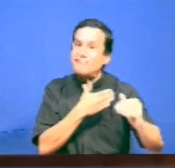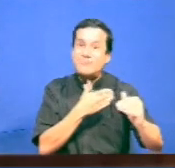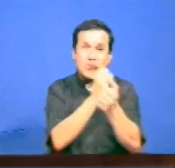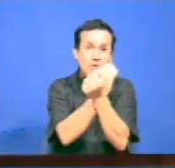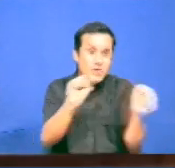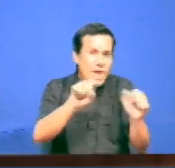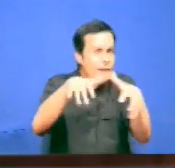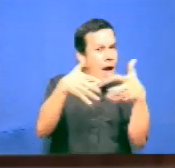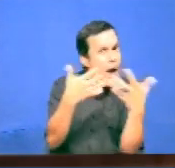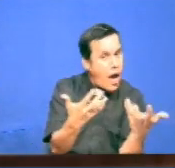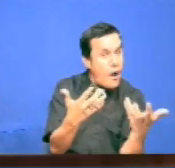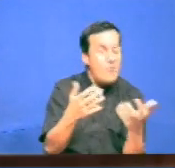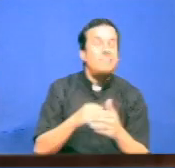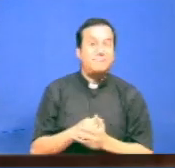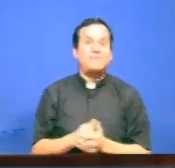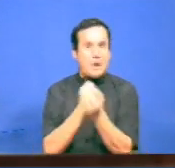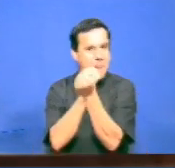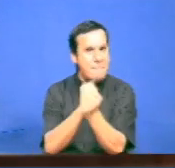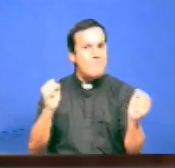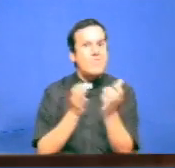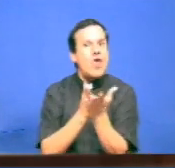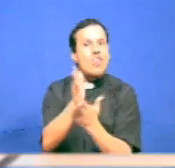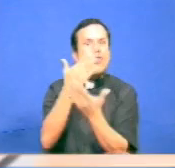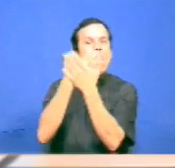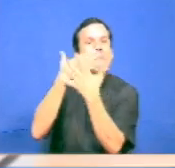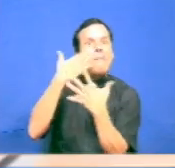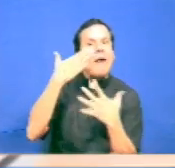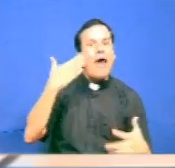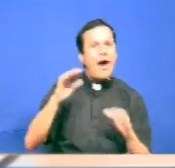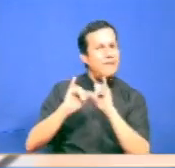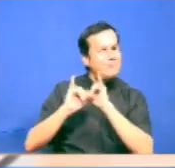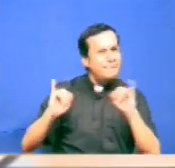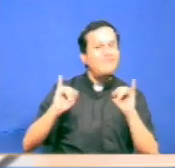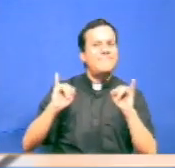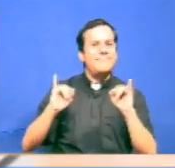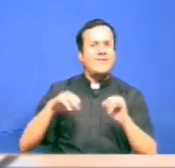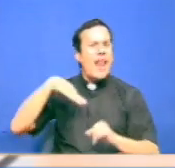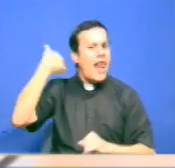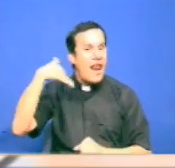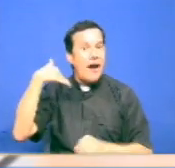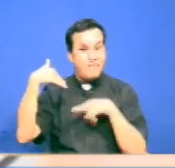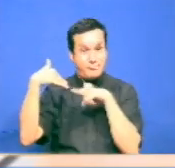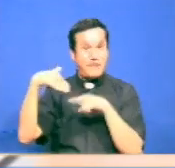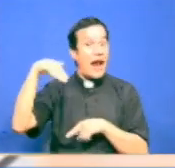damu azizi ya mwana kondoo asiye na ila wala wa, ndio ya